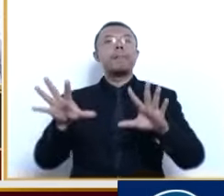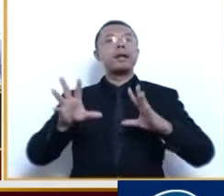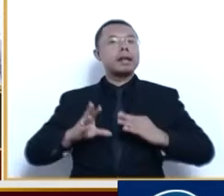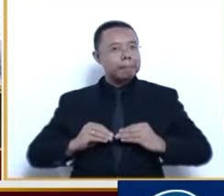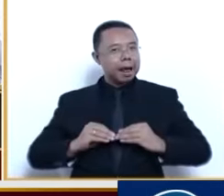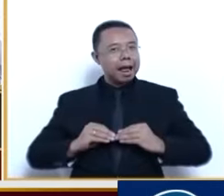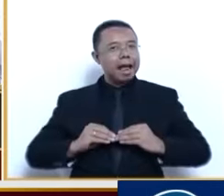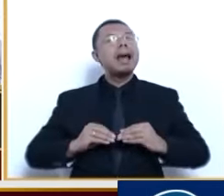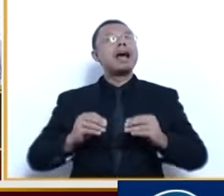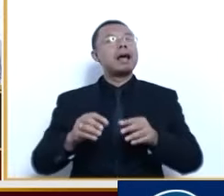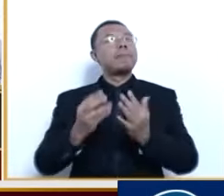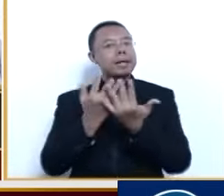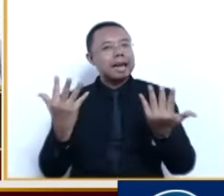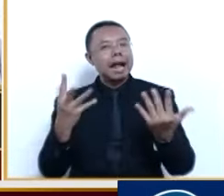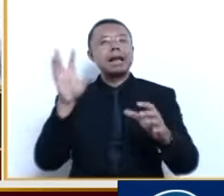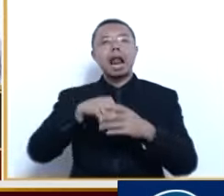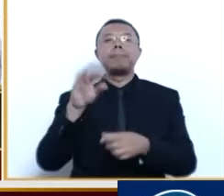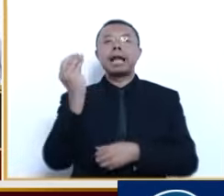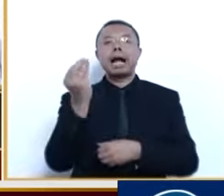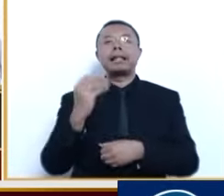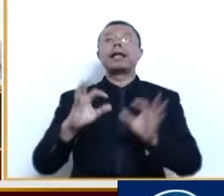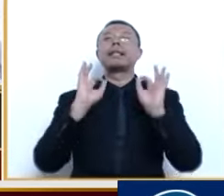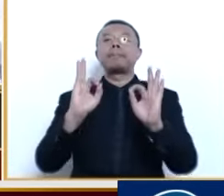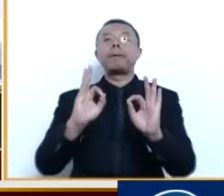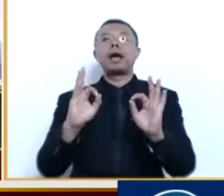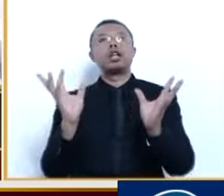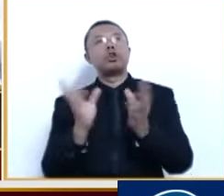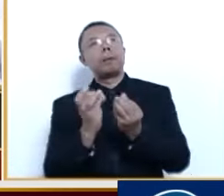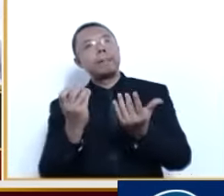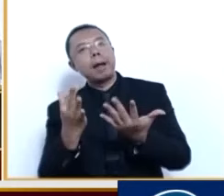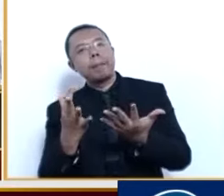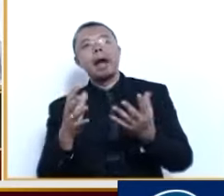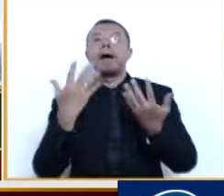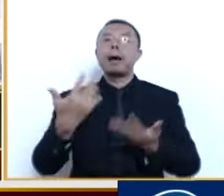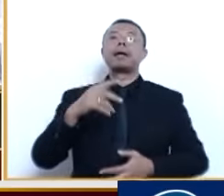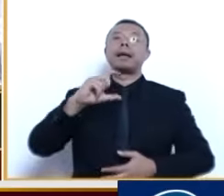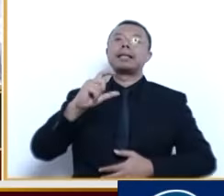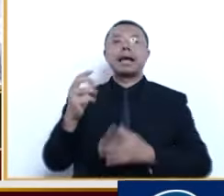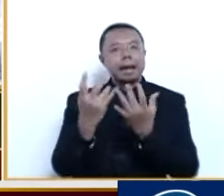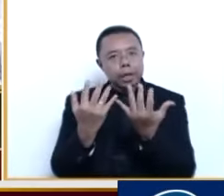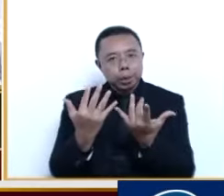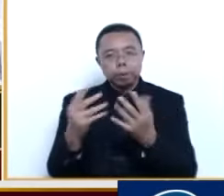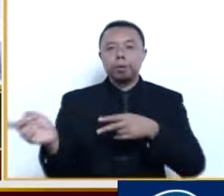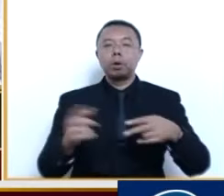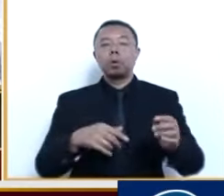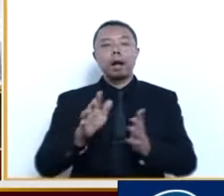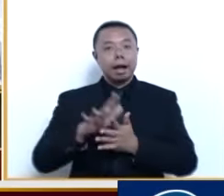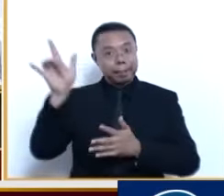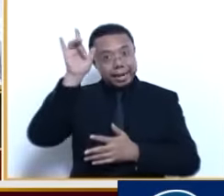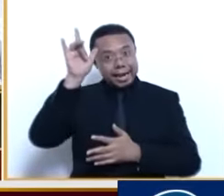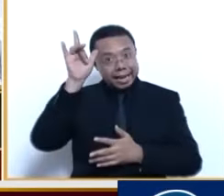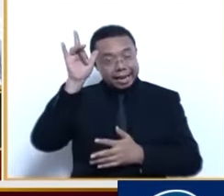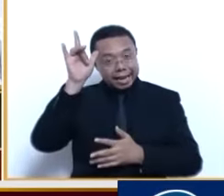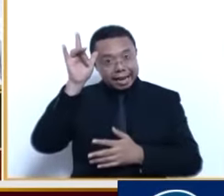itu yang ideal buat Jakarta Angka berapa ngitungnya seperti apa yang kedua fraksi PDIP Mas